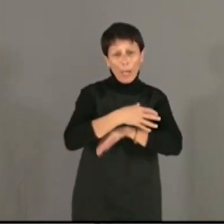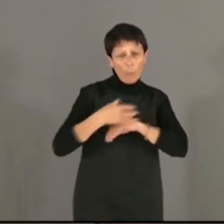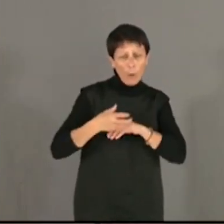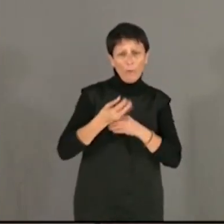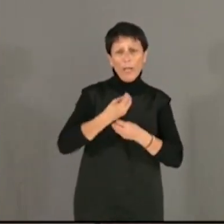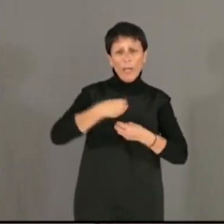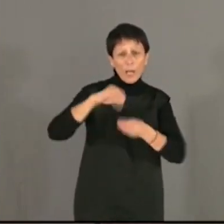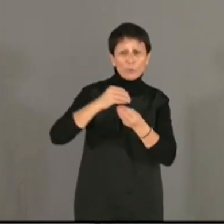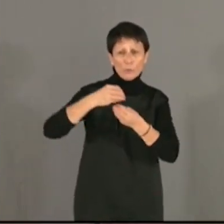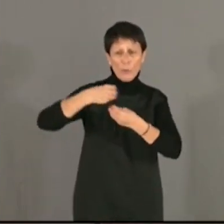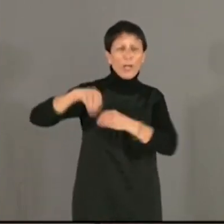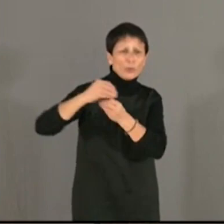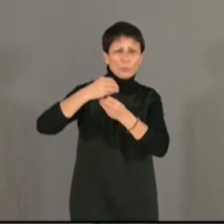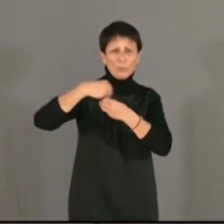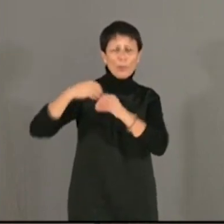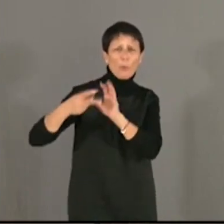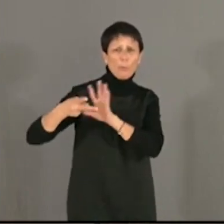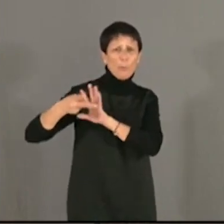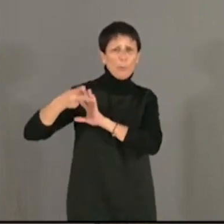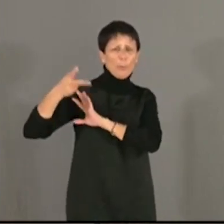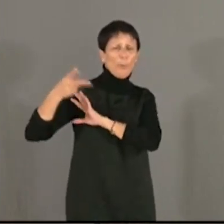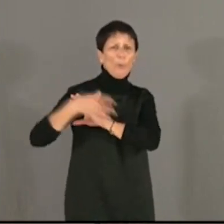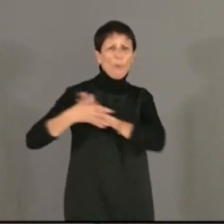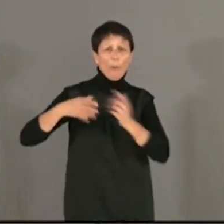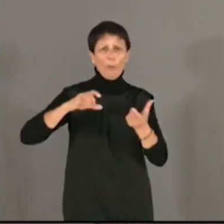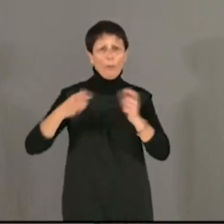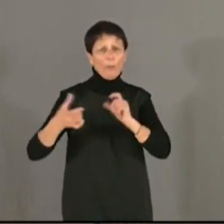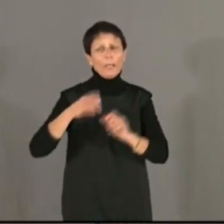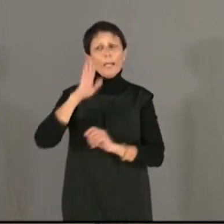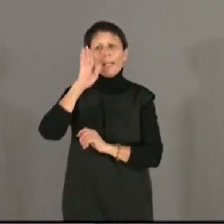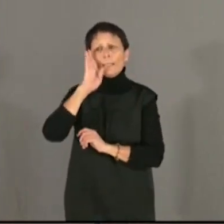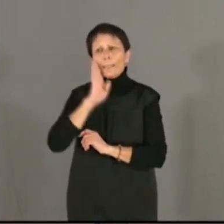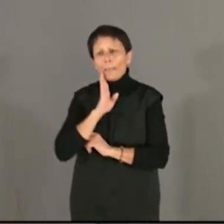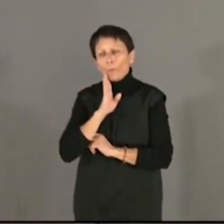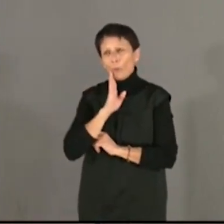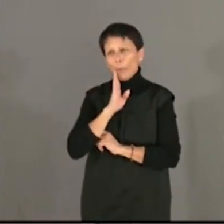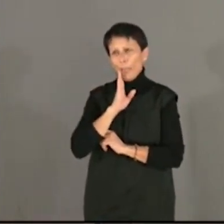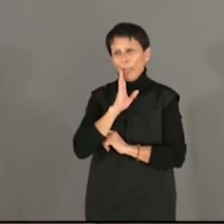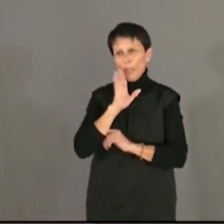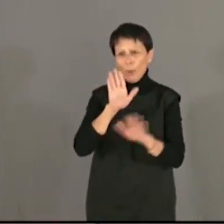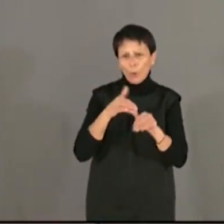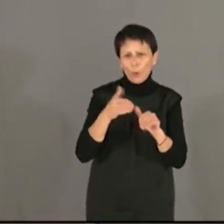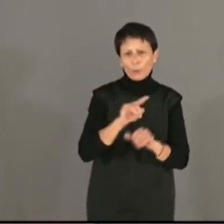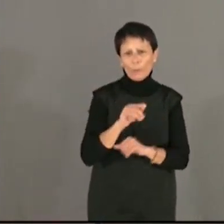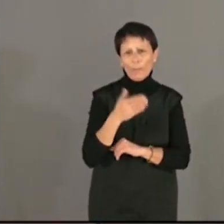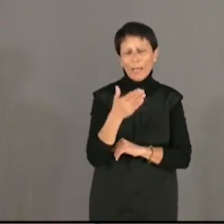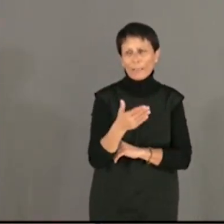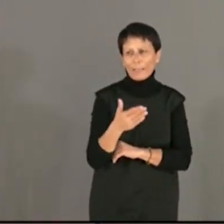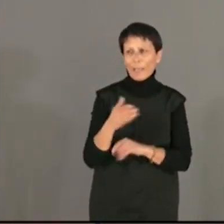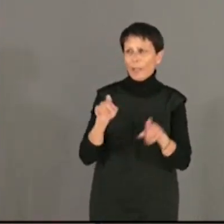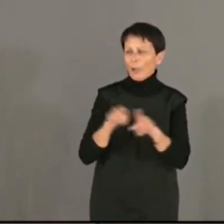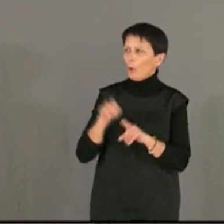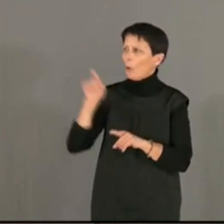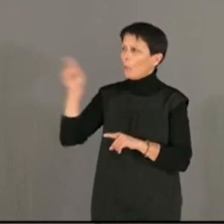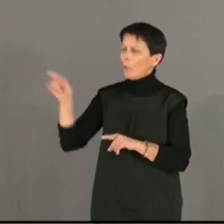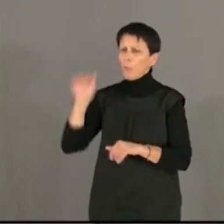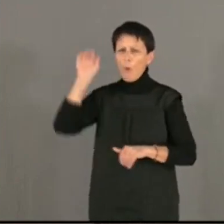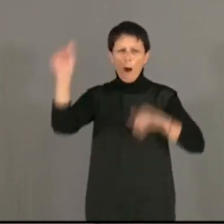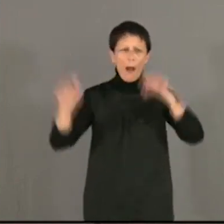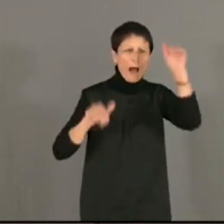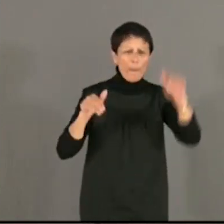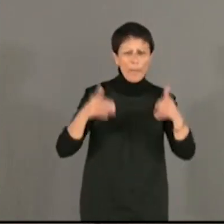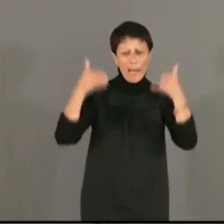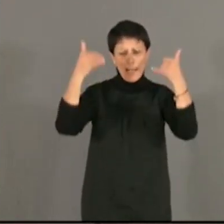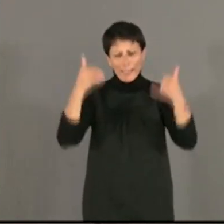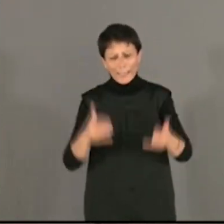pas alimenter ces besoins en stoppant vos appels urbi et torbi